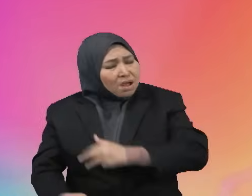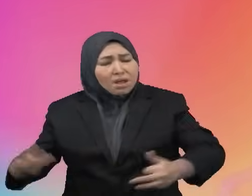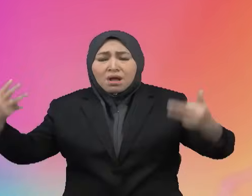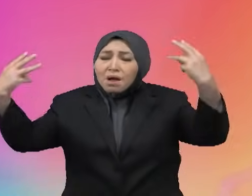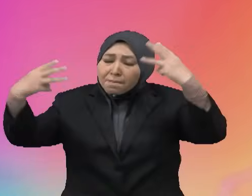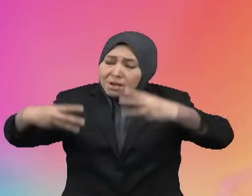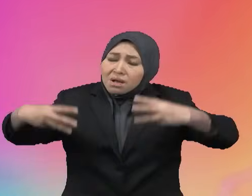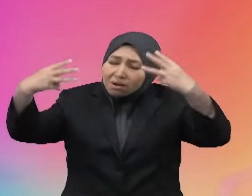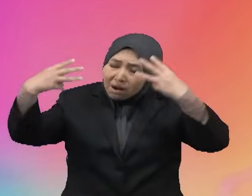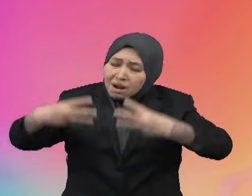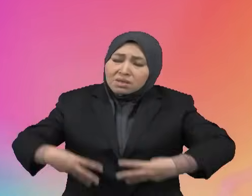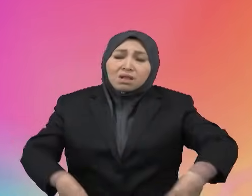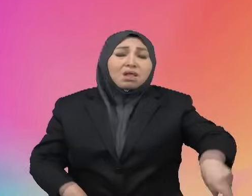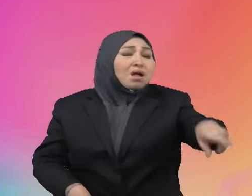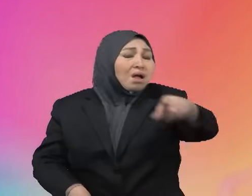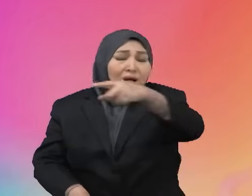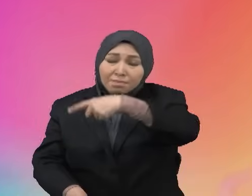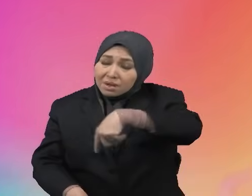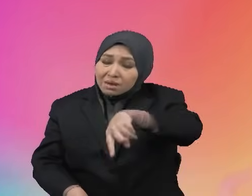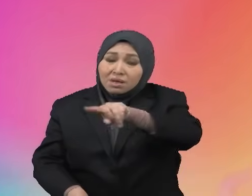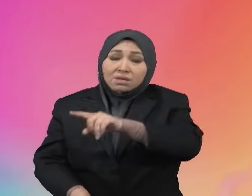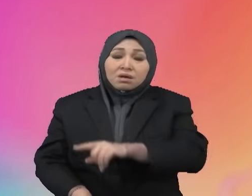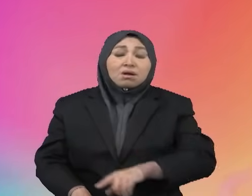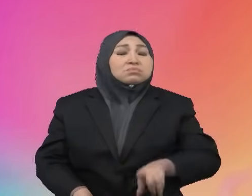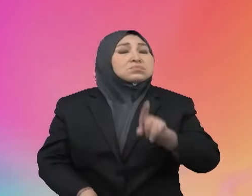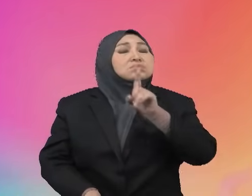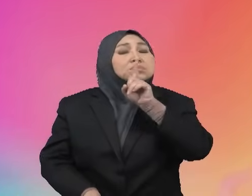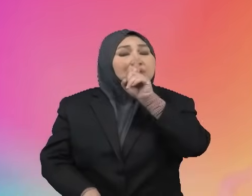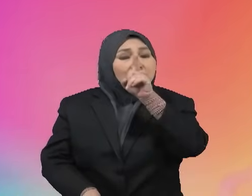فقال